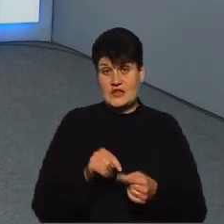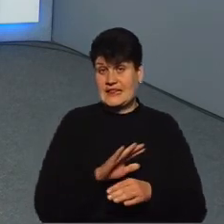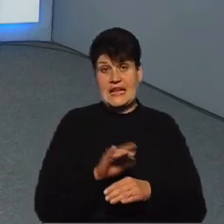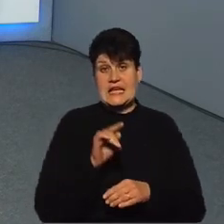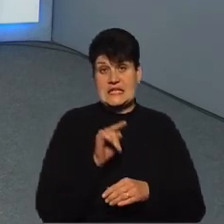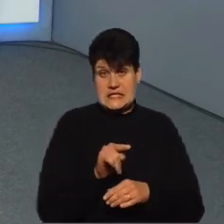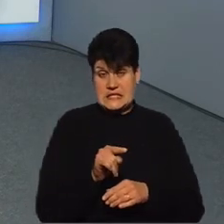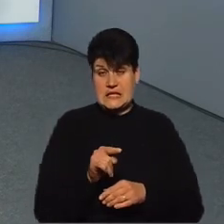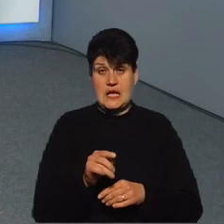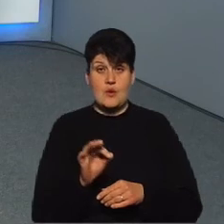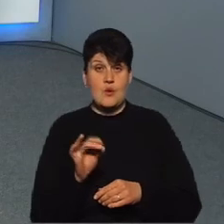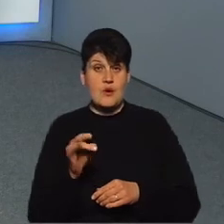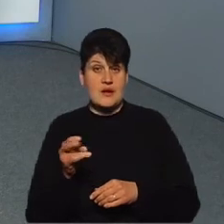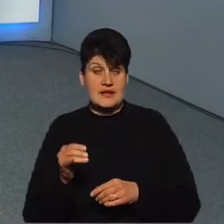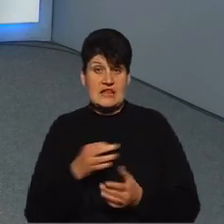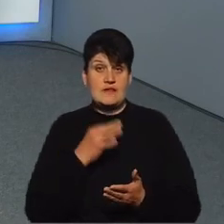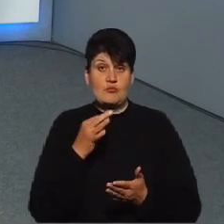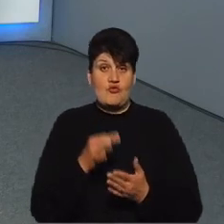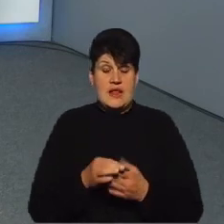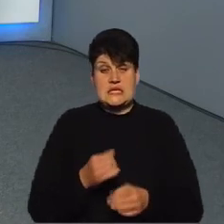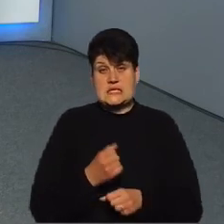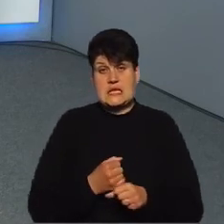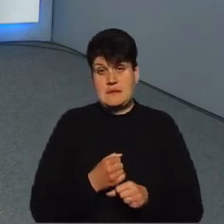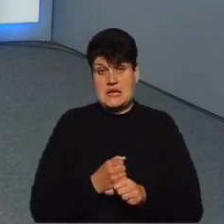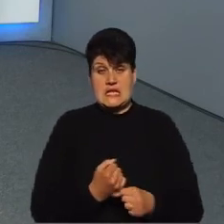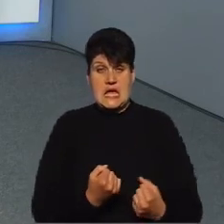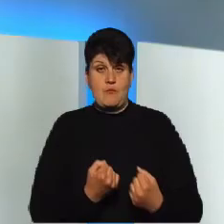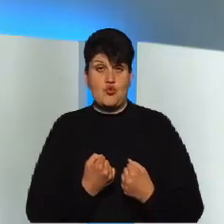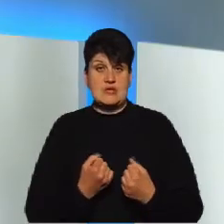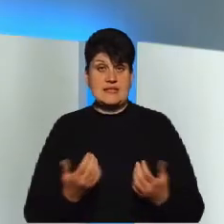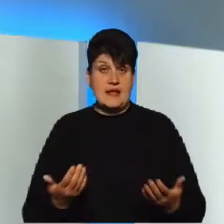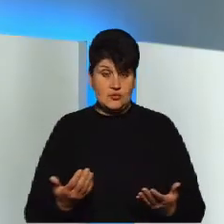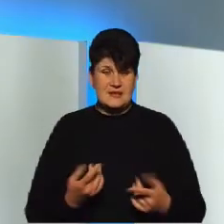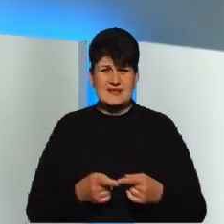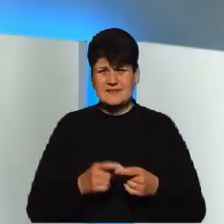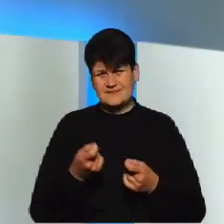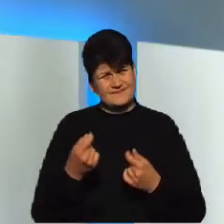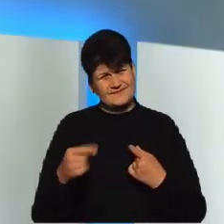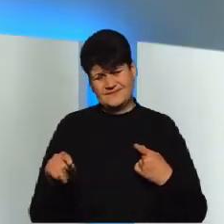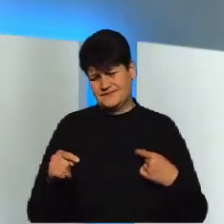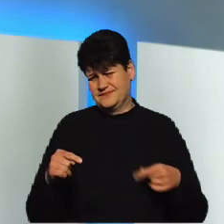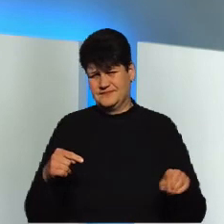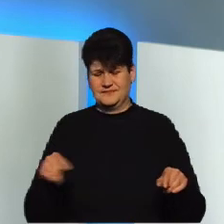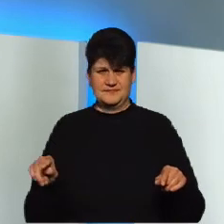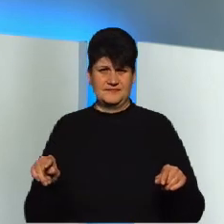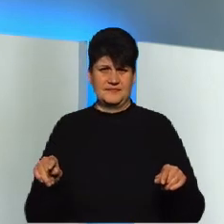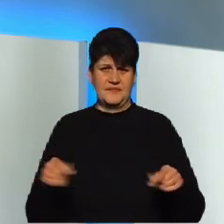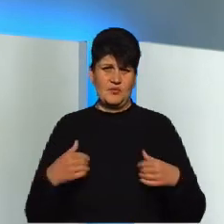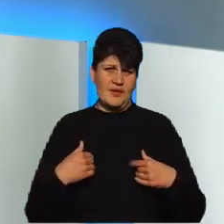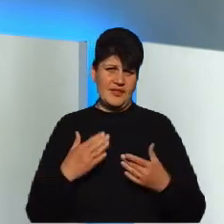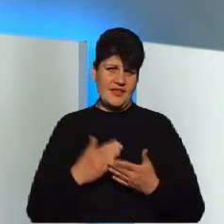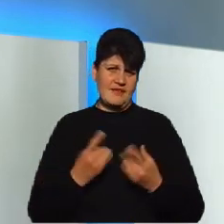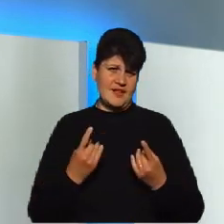які відповідальні за напрацювання імунітету. Це трішки різні речі. Є в мене великі сумніви,